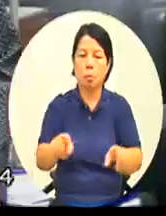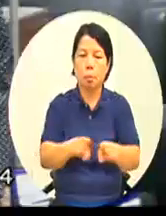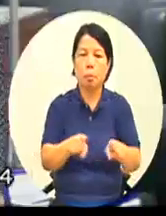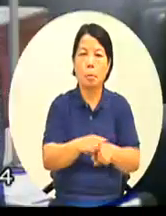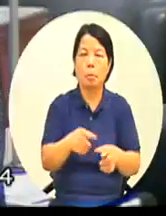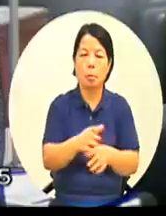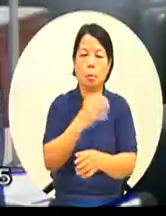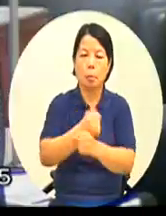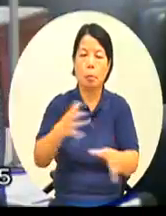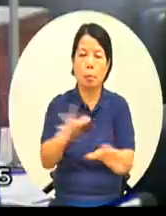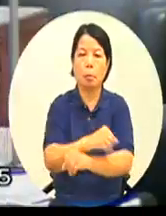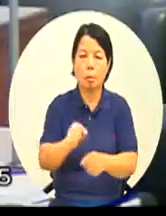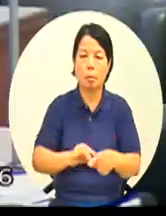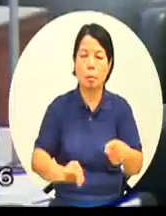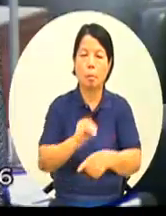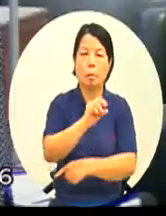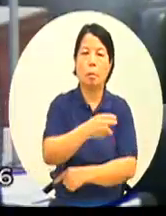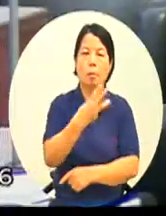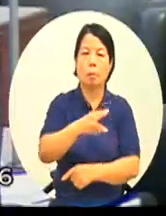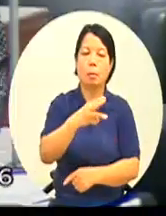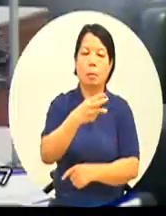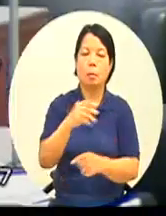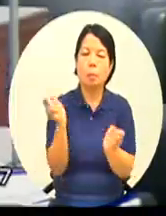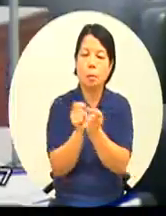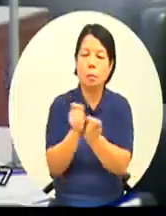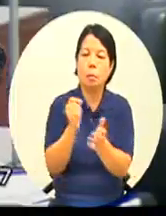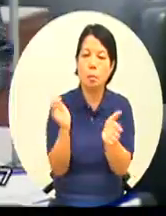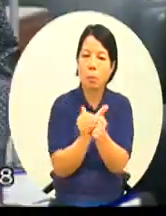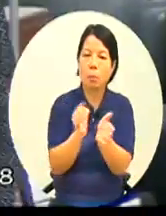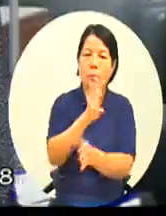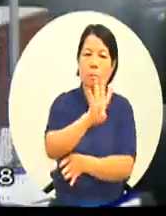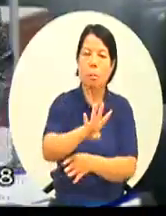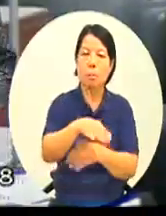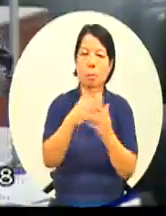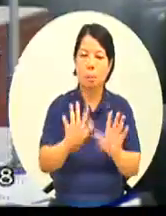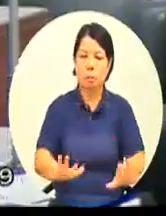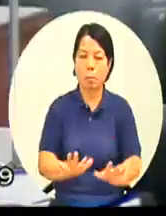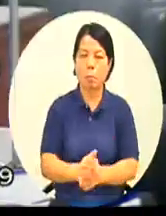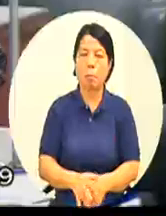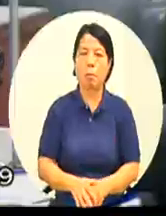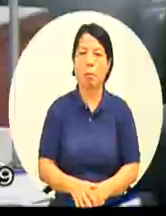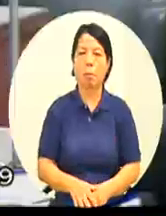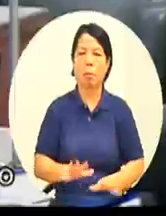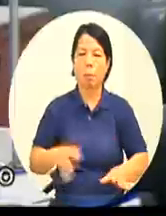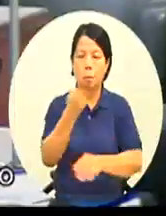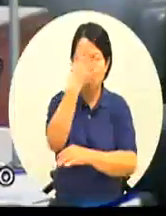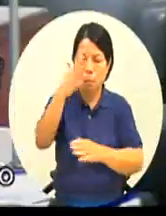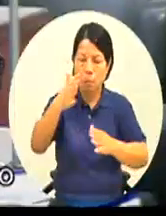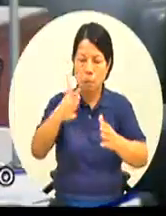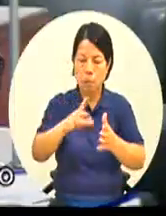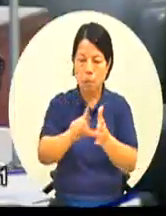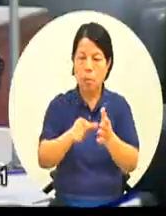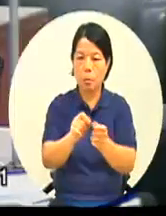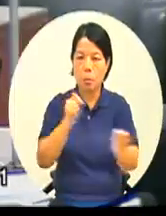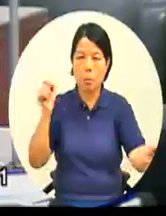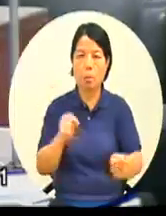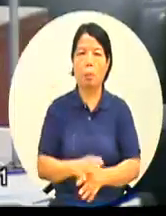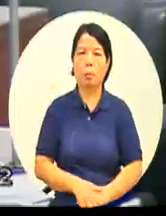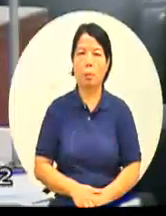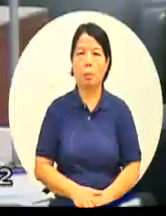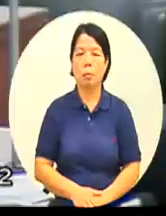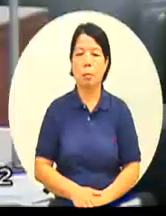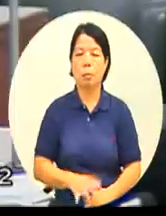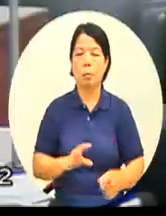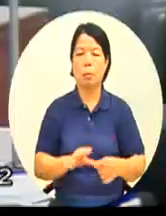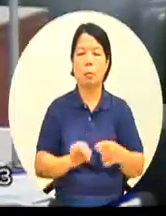失业率大概是 3.9， 将近4。可是就青年的部分，几乎一直以来那长期都是11左右了